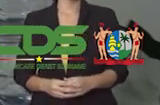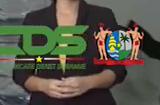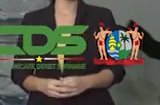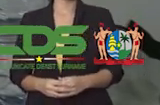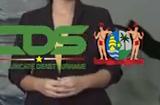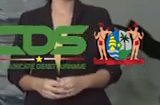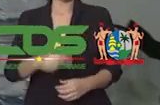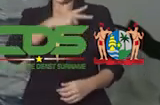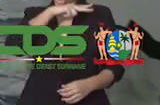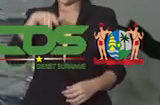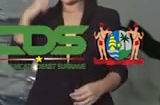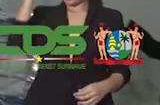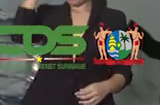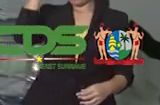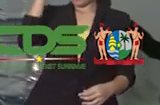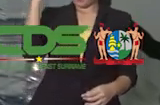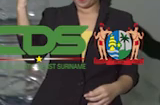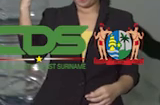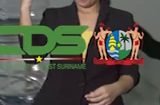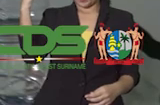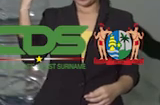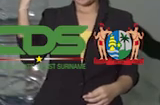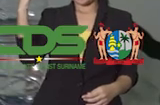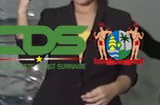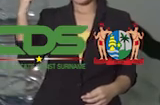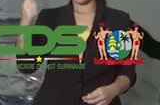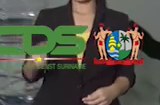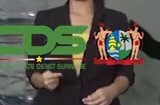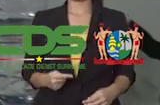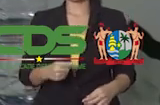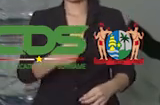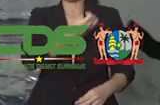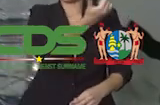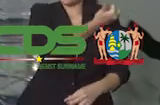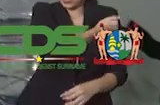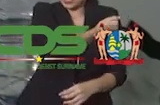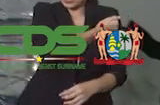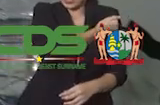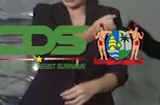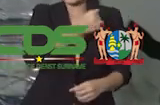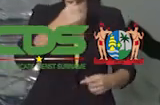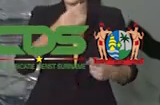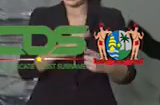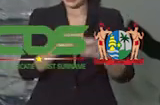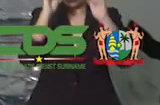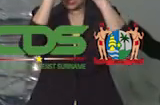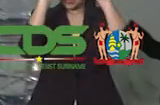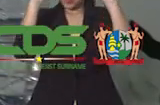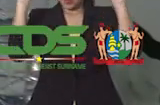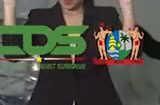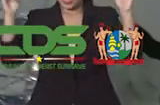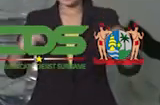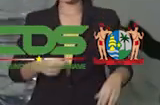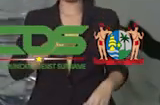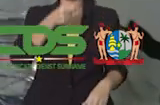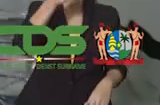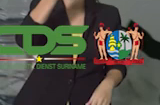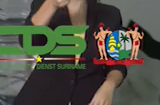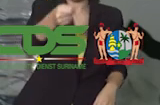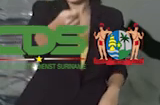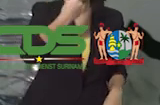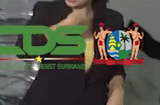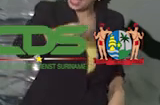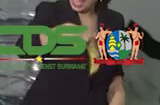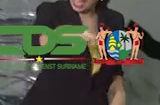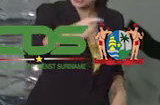Onze strategie is dus nu om de vaccinatie, maar met name de informatie, naar de mensen toe te brengen en niet meer passief of